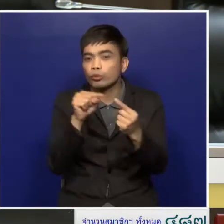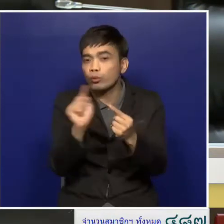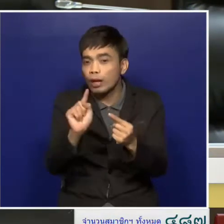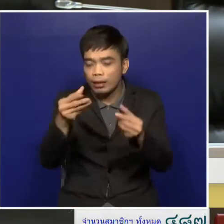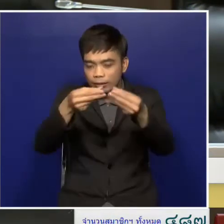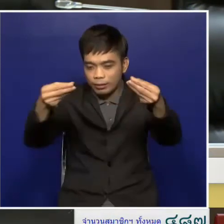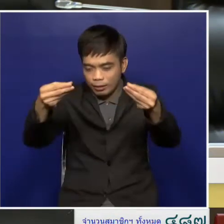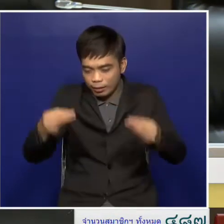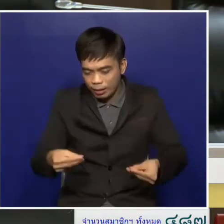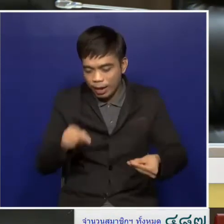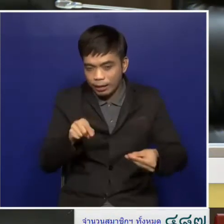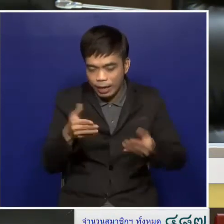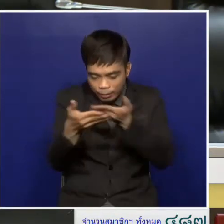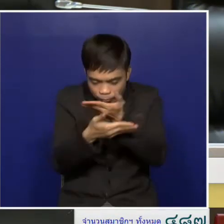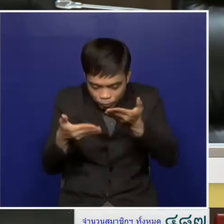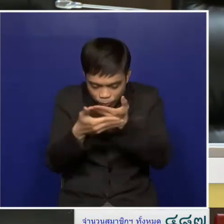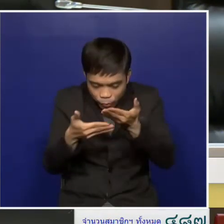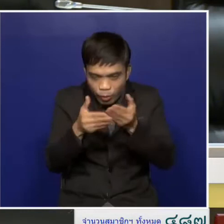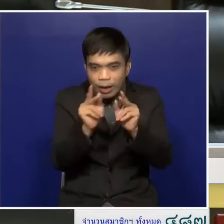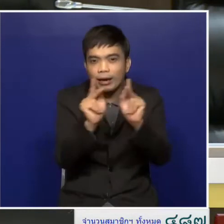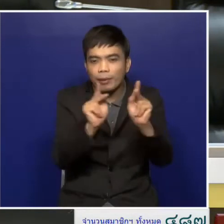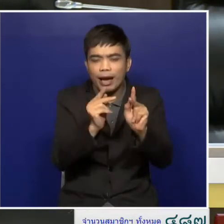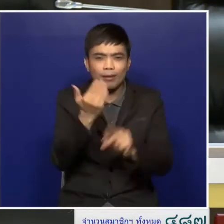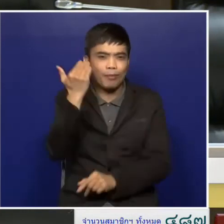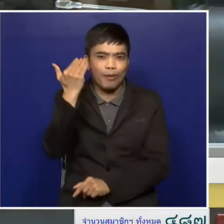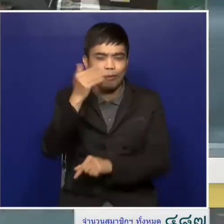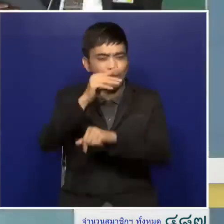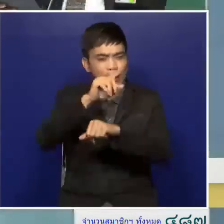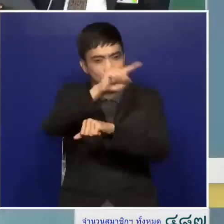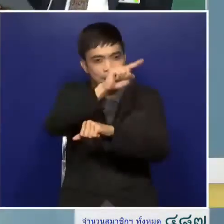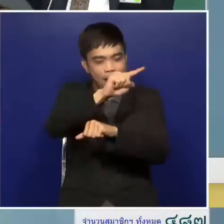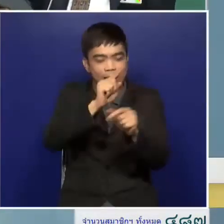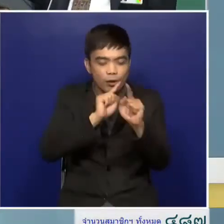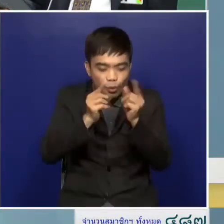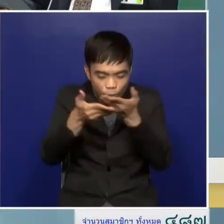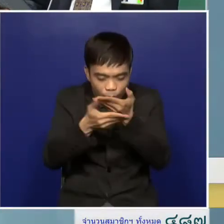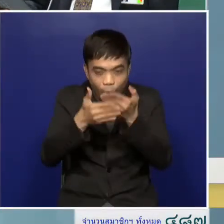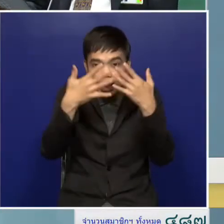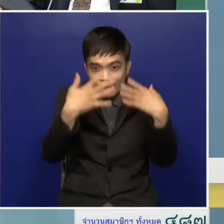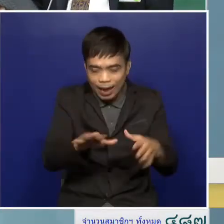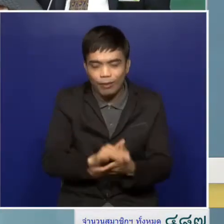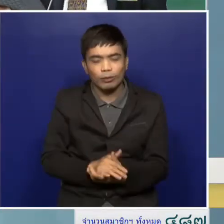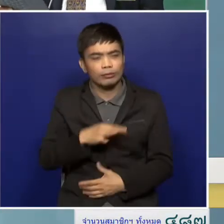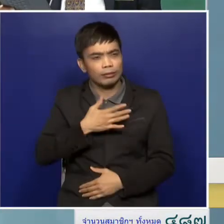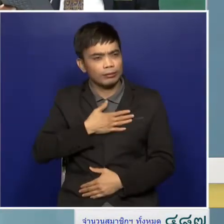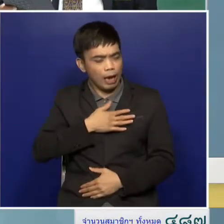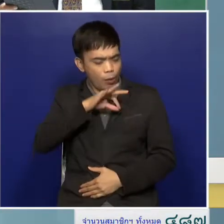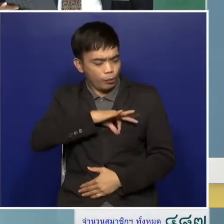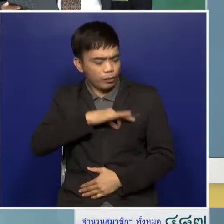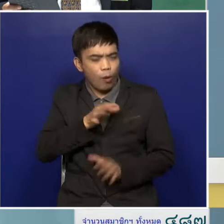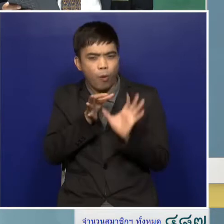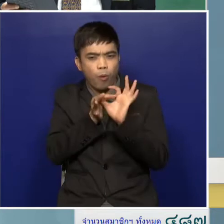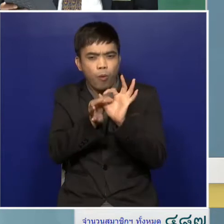ที่พัฒนาเสร็จแล้วเมื่อช่วงบ่ายๆนะครับก็เด่นที่ผมมีความอดใหญ่ๆ